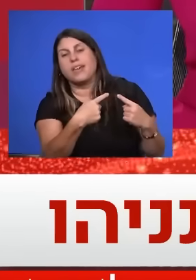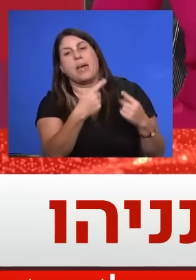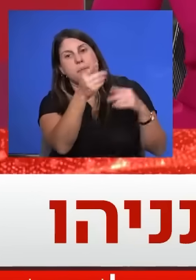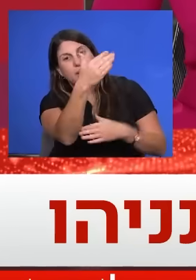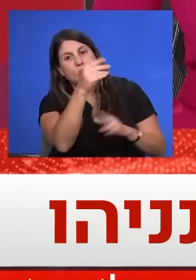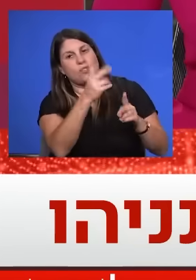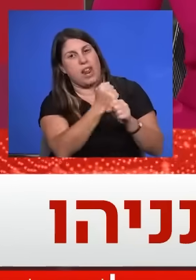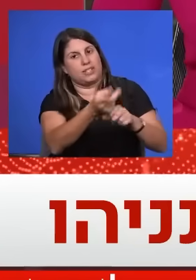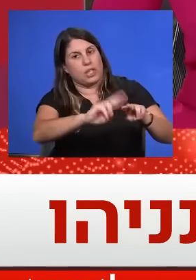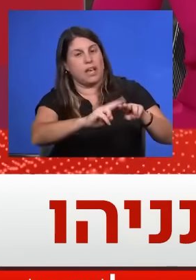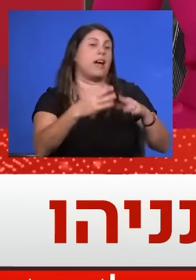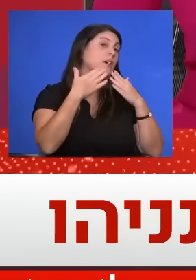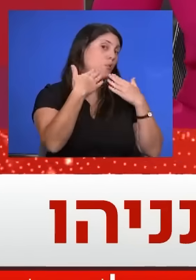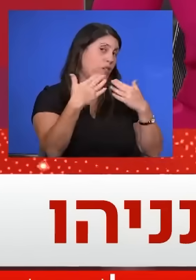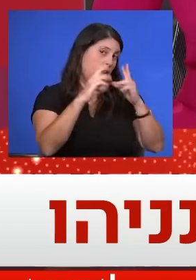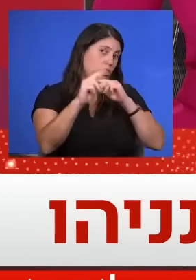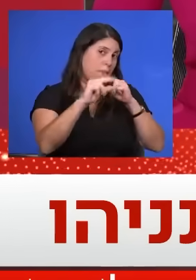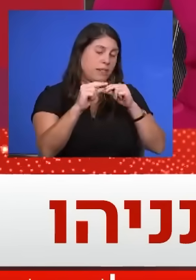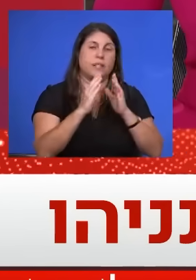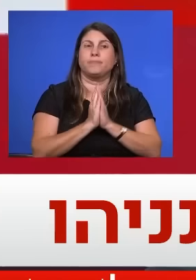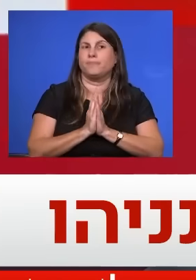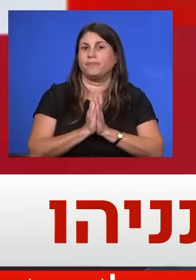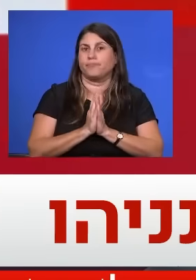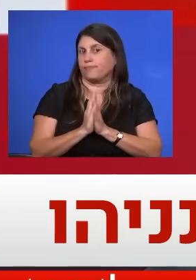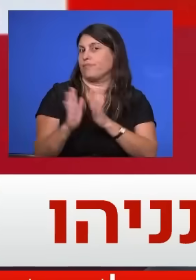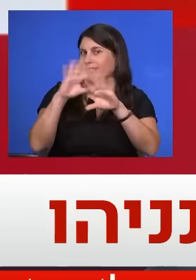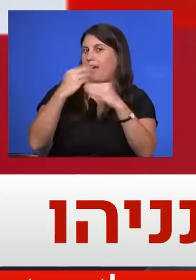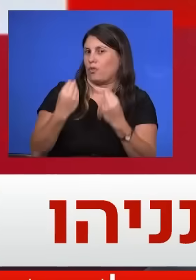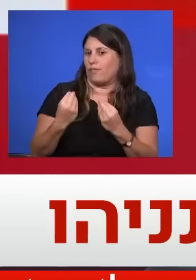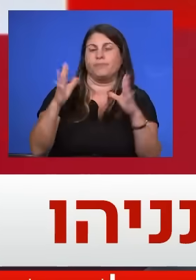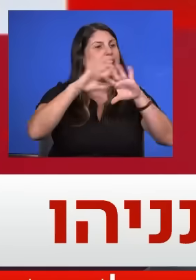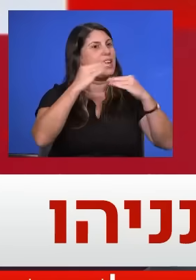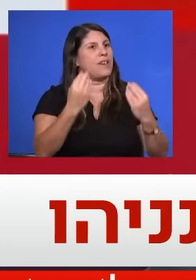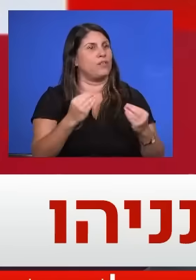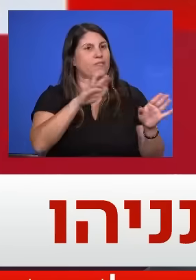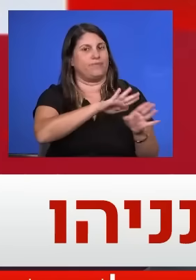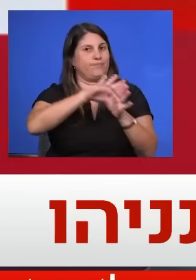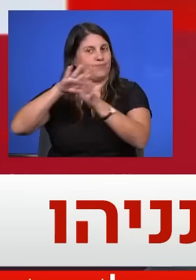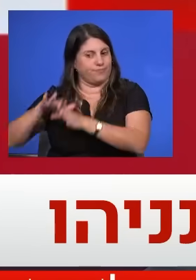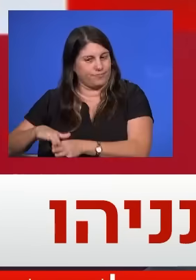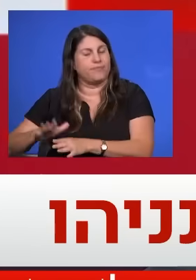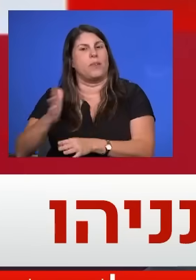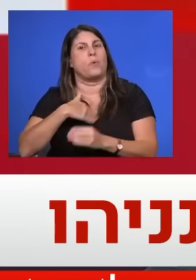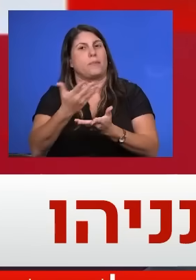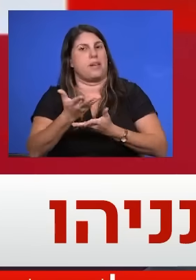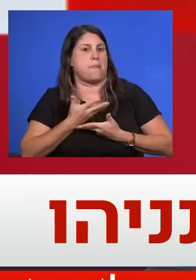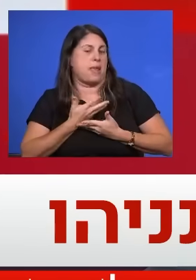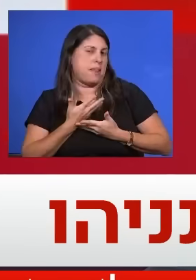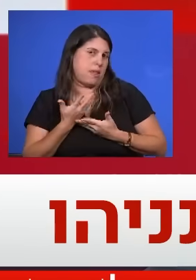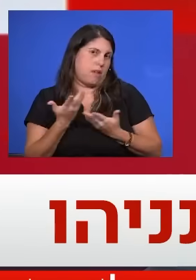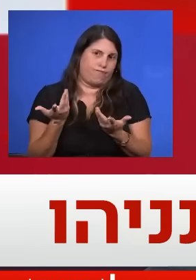שדיברת איתנו. ערב טוב. ערב טוב. אנחנו רוצים לקבל תמונת מצב בשלב הזה גם